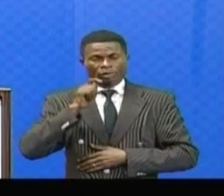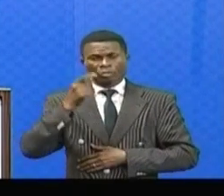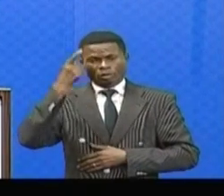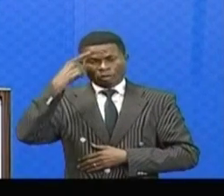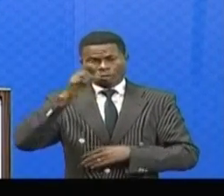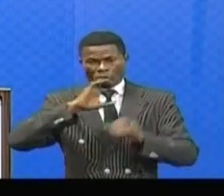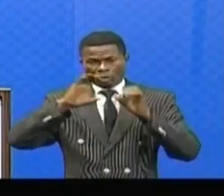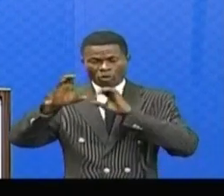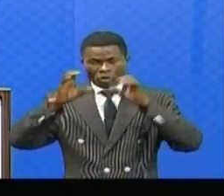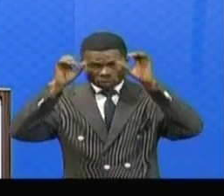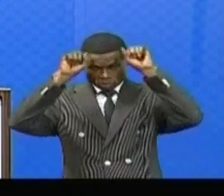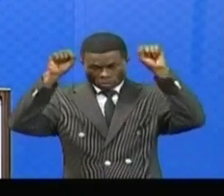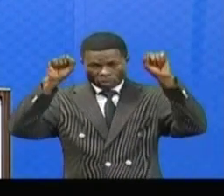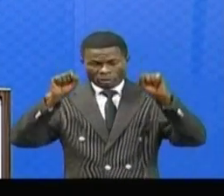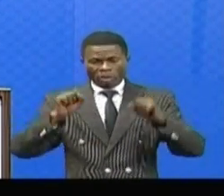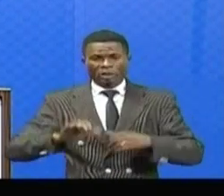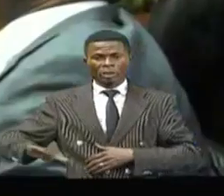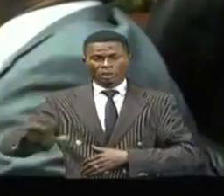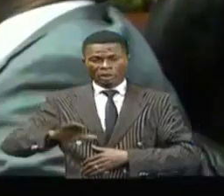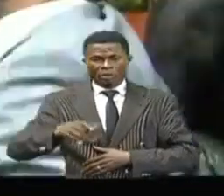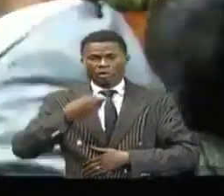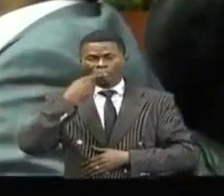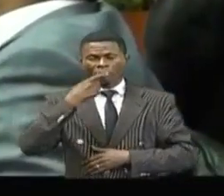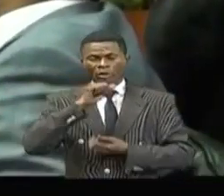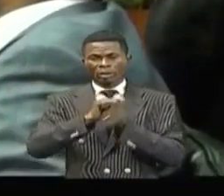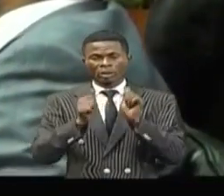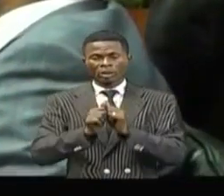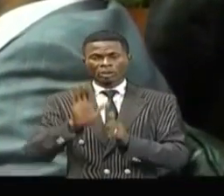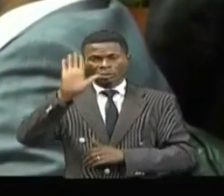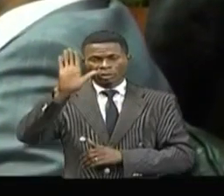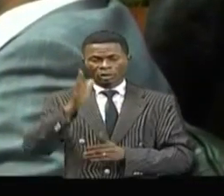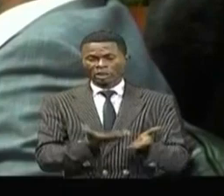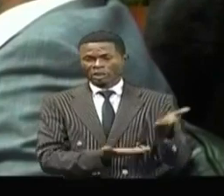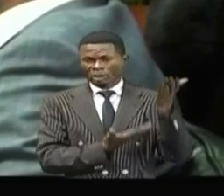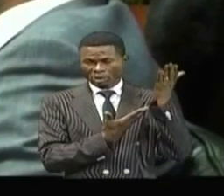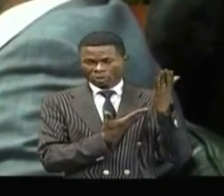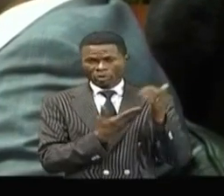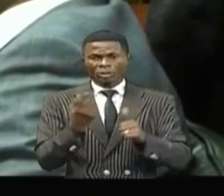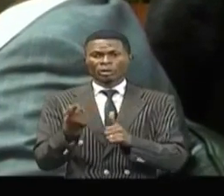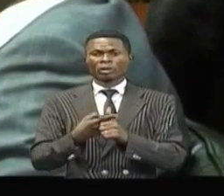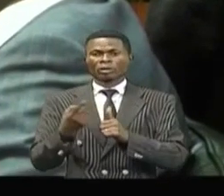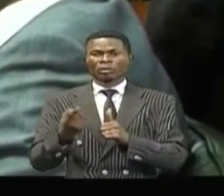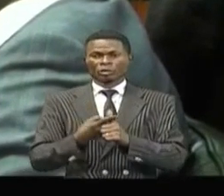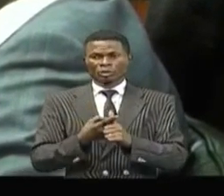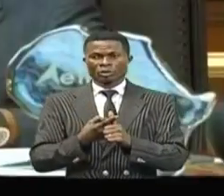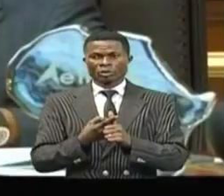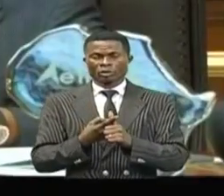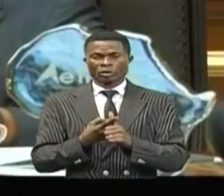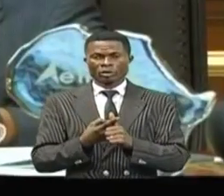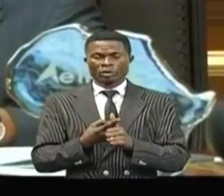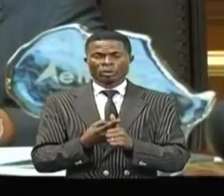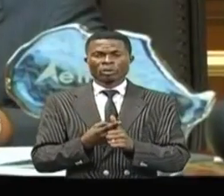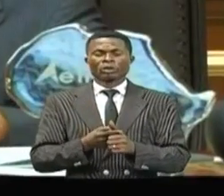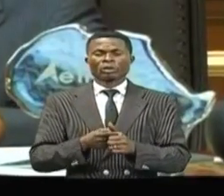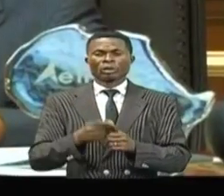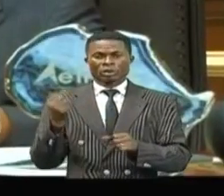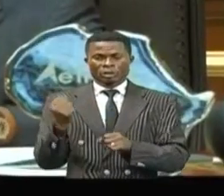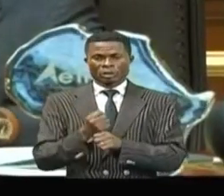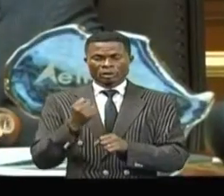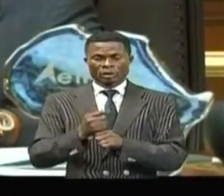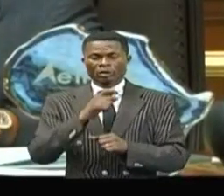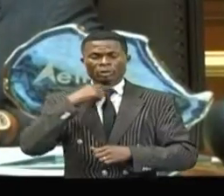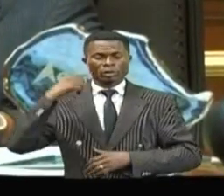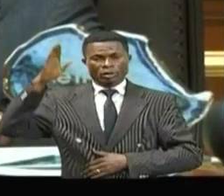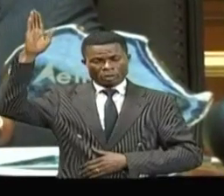communication du président de la République a porté sur 5 points principaux, à savoir 1. De la prestation des serments de